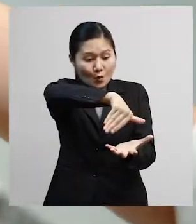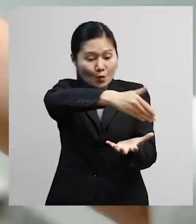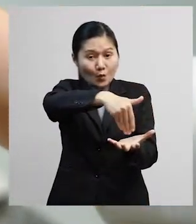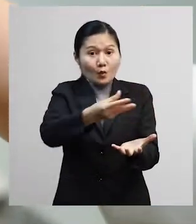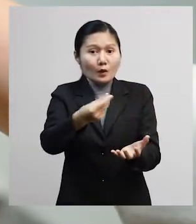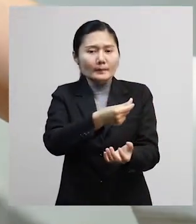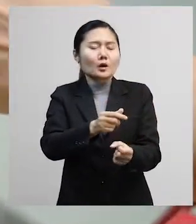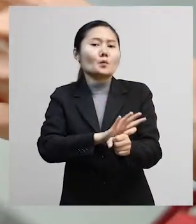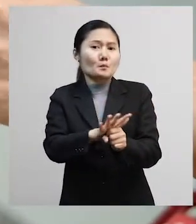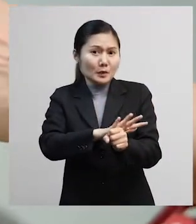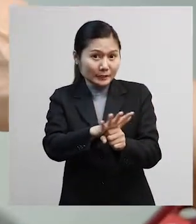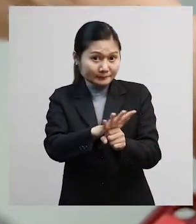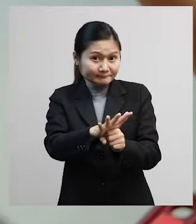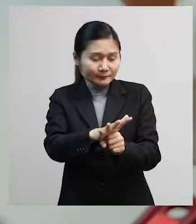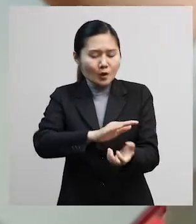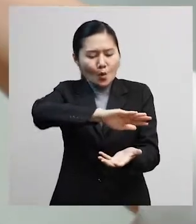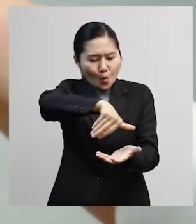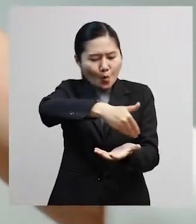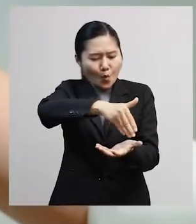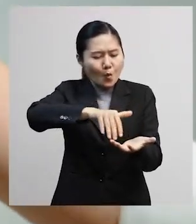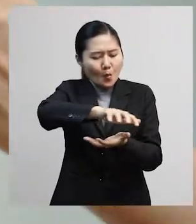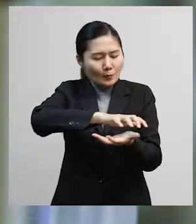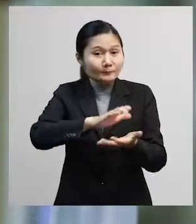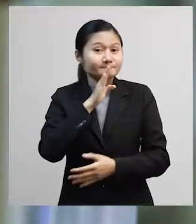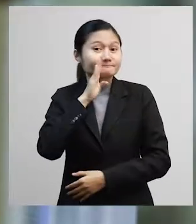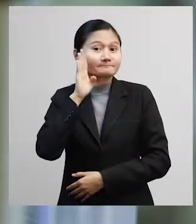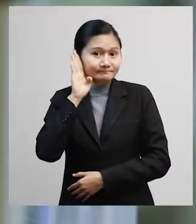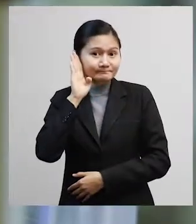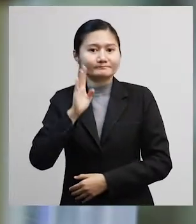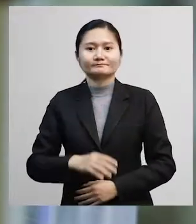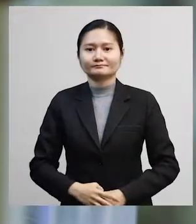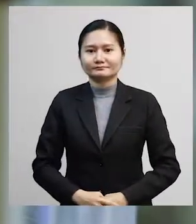างให้เขาเริ่มที่จะเข้ากันเป็นเนื้อครีมค่ะ